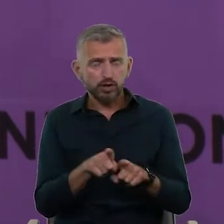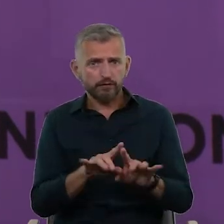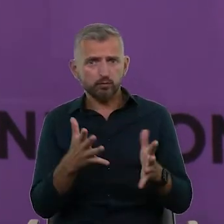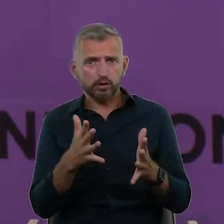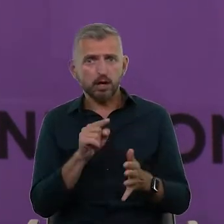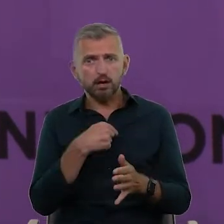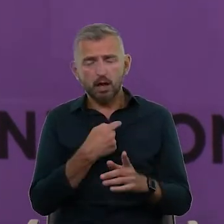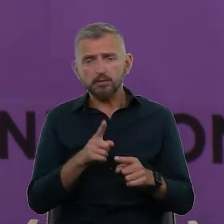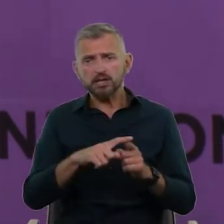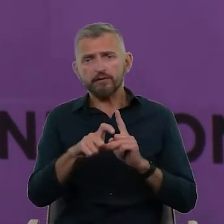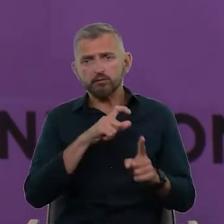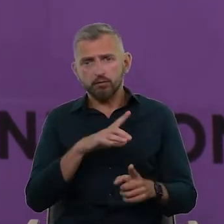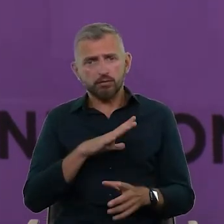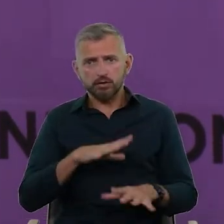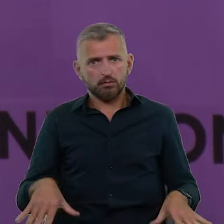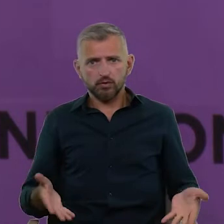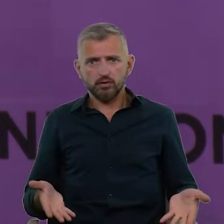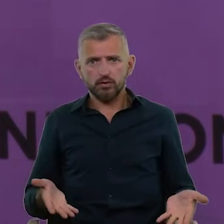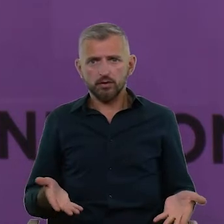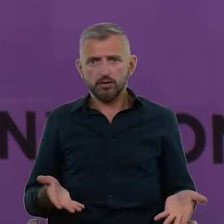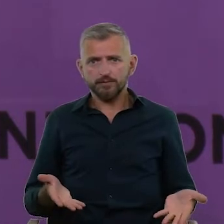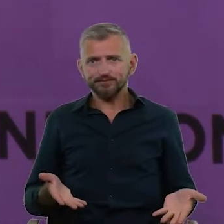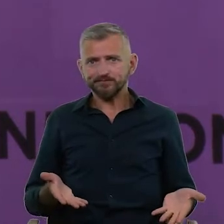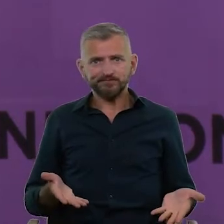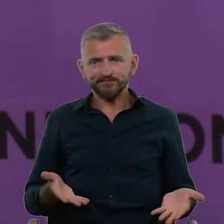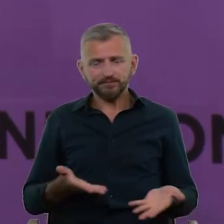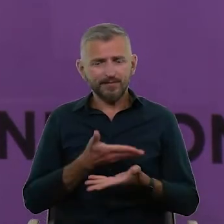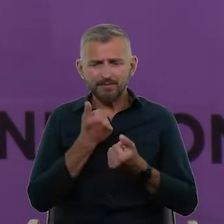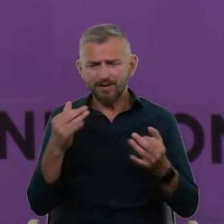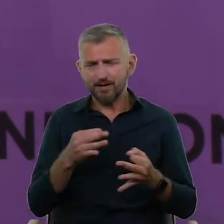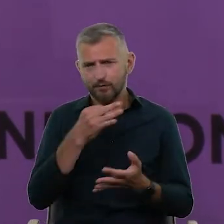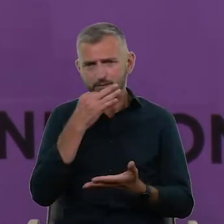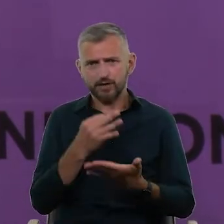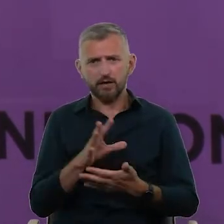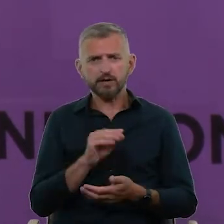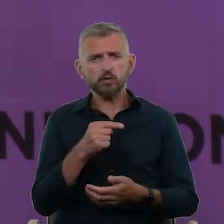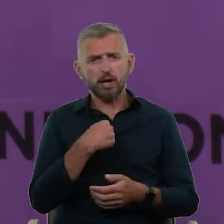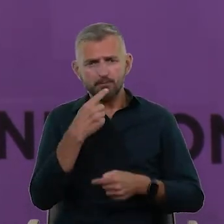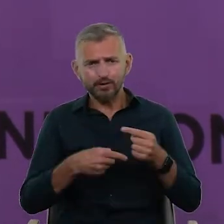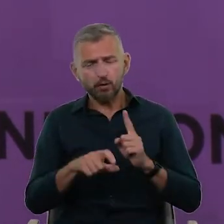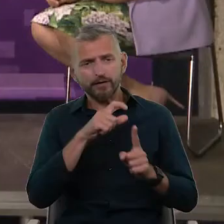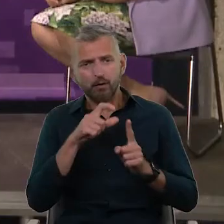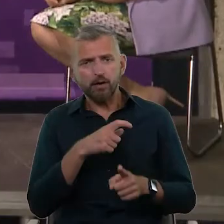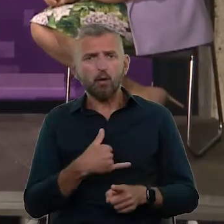відбулося, нам на це відповіді не дали. І це, немає ніякої відповідальності. Все, що вони нам постійно відповідали,